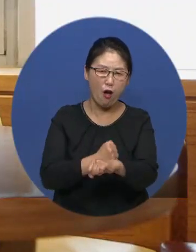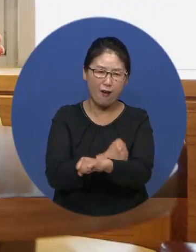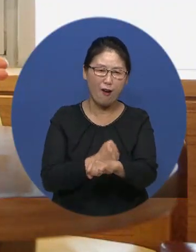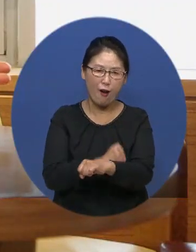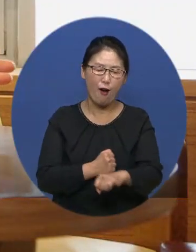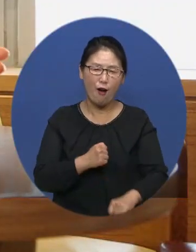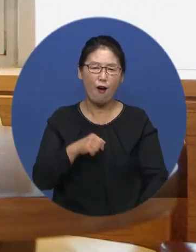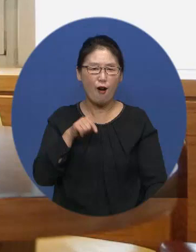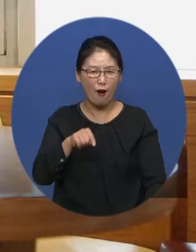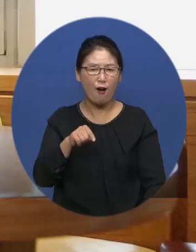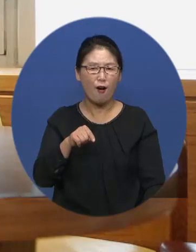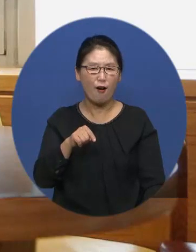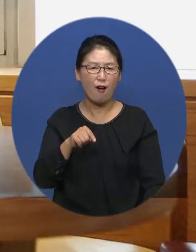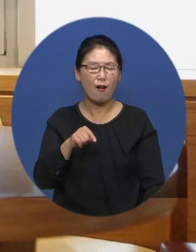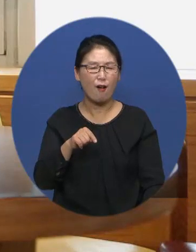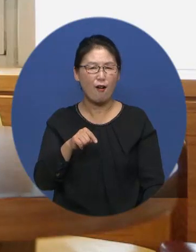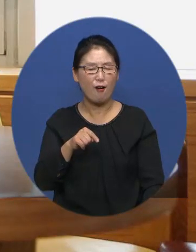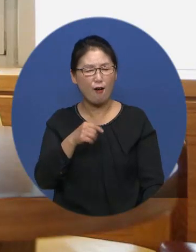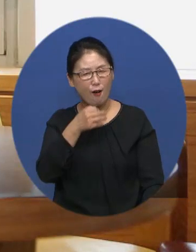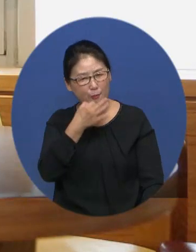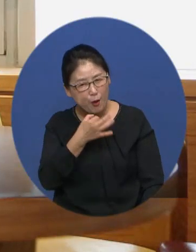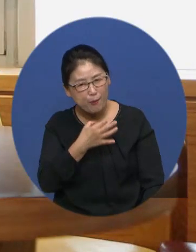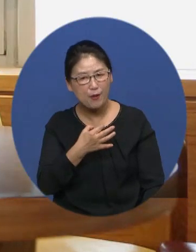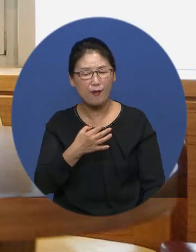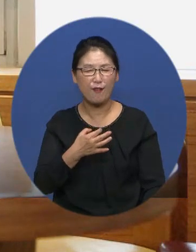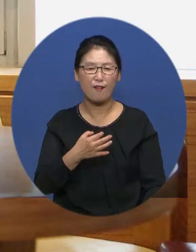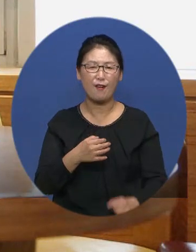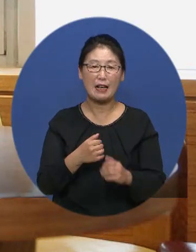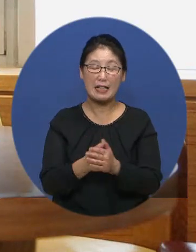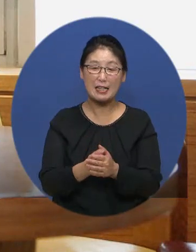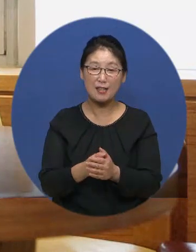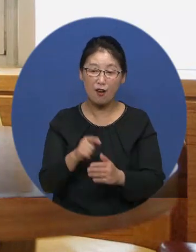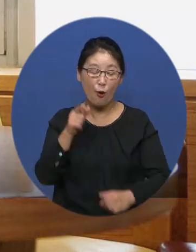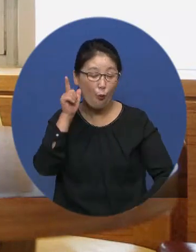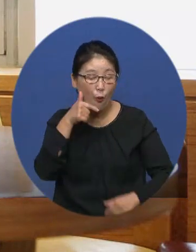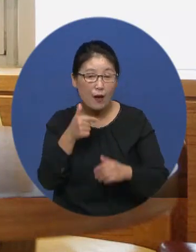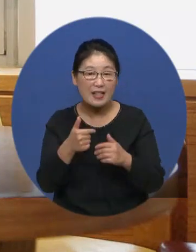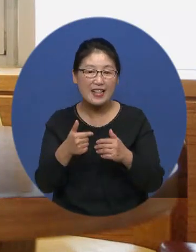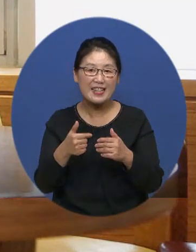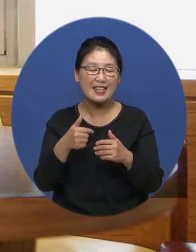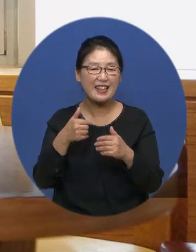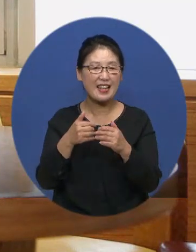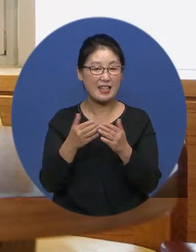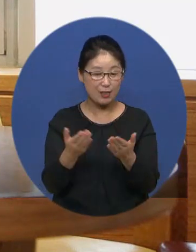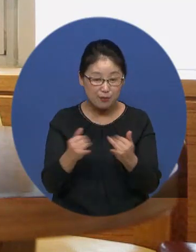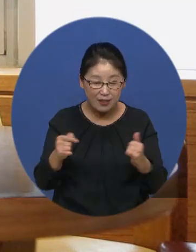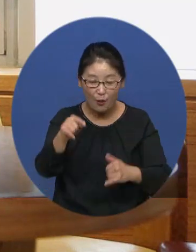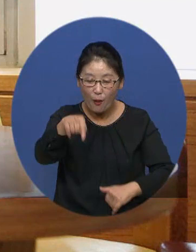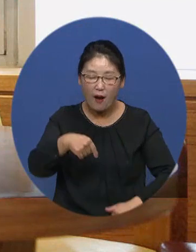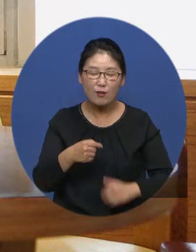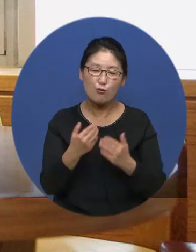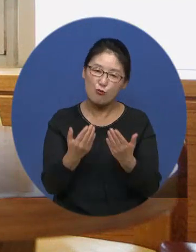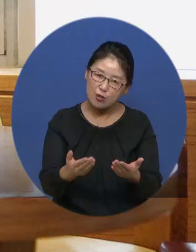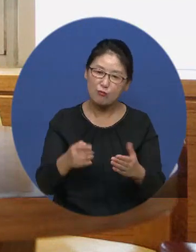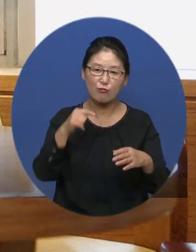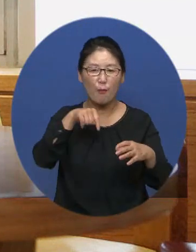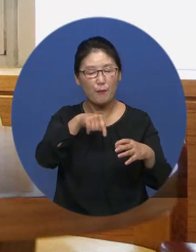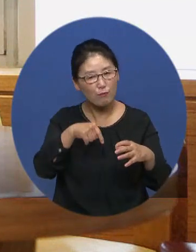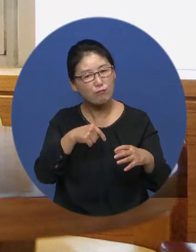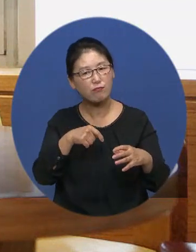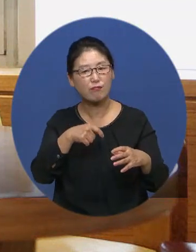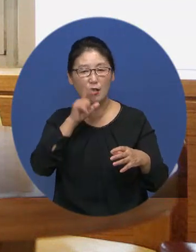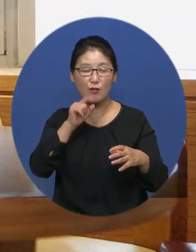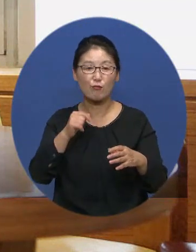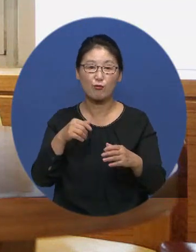노동, 감정 노동자라고 하지 않습니까? 와갖고 커피 마시고 휴식을 하고, 그 다음에 기존 직원들은 미팅도 이곳에서 하고, 그래서